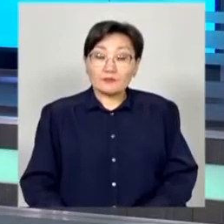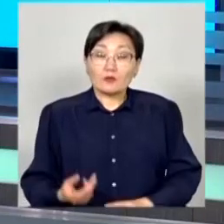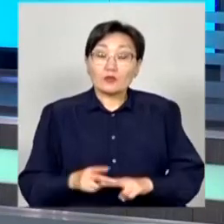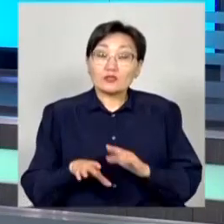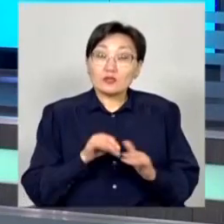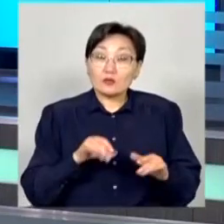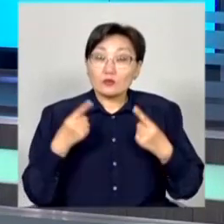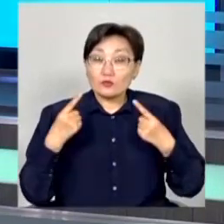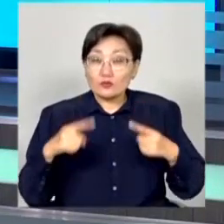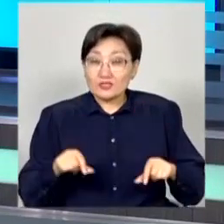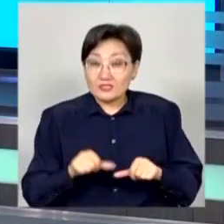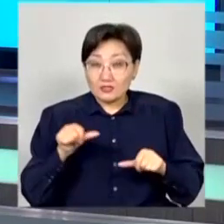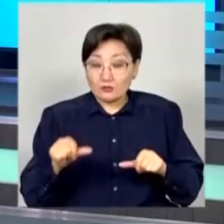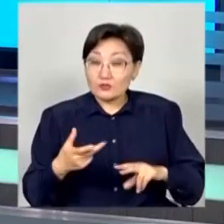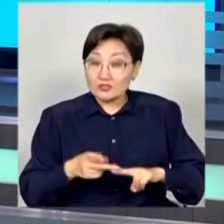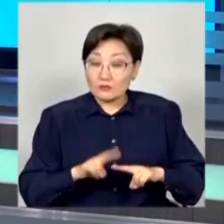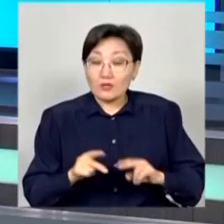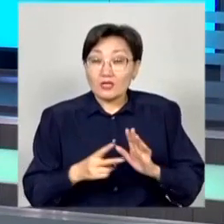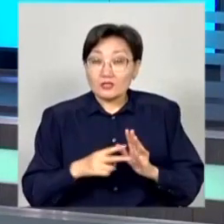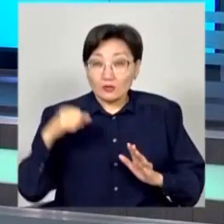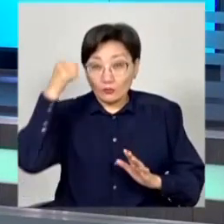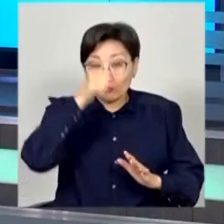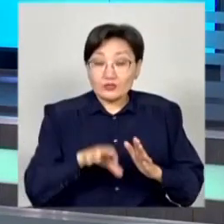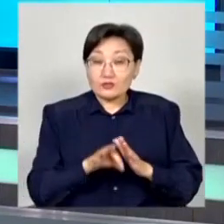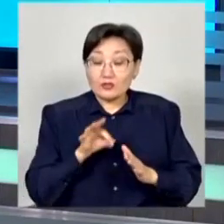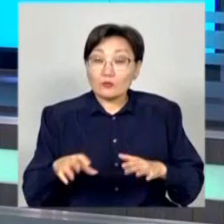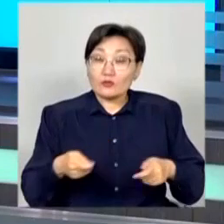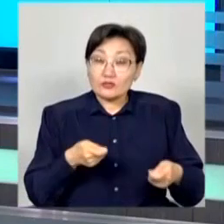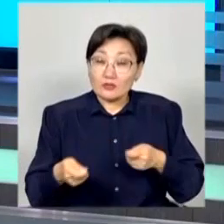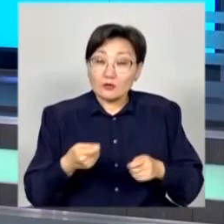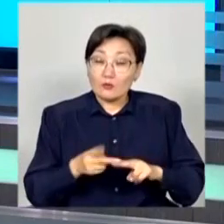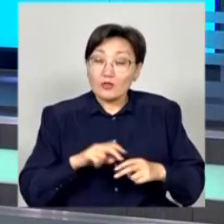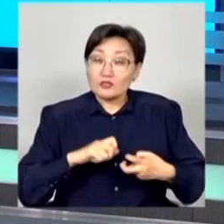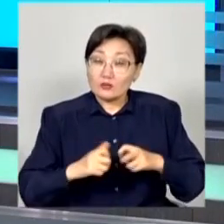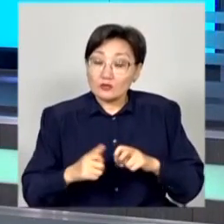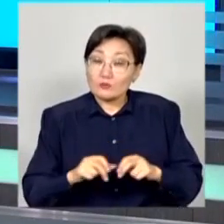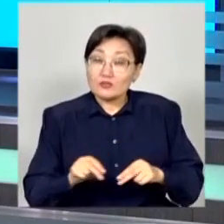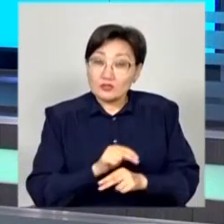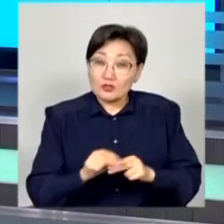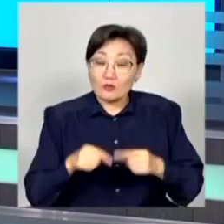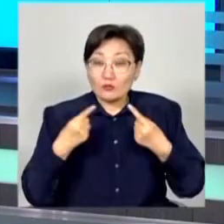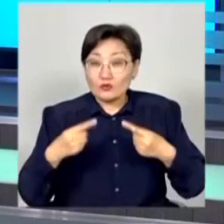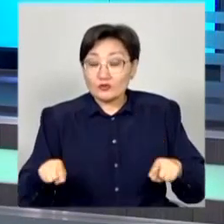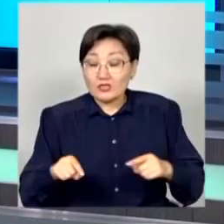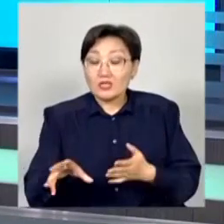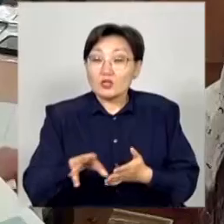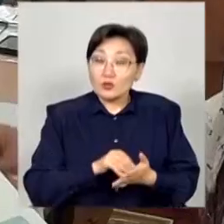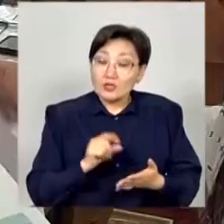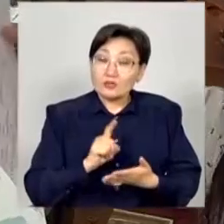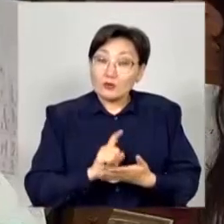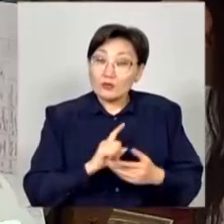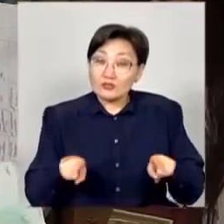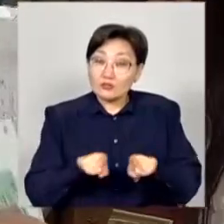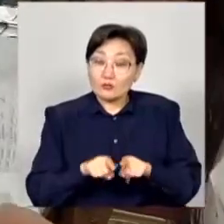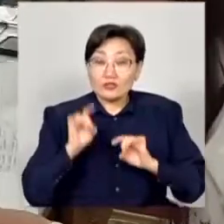Бул сайлау өзгелерден ерек. Өйткені 7 жылға сайланған басшы осыған дейінгі олқылықтардың орнын толтырып, өзгелерге үлгі болуы керек. Осылай